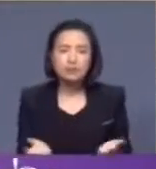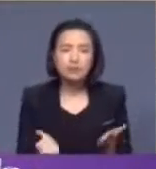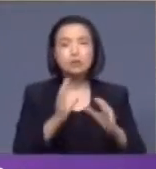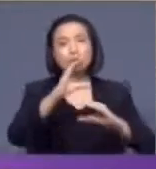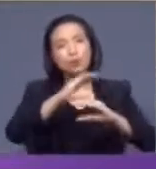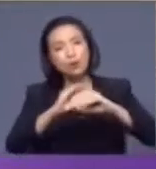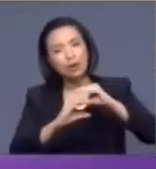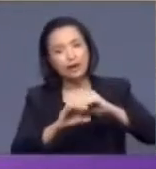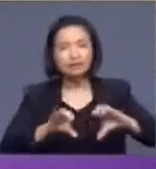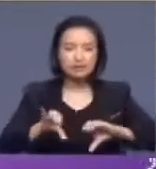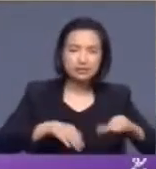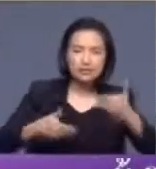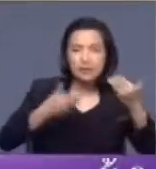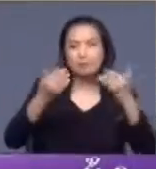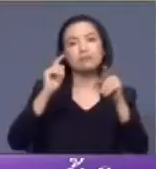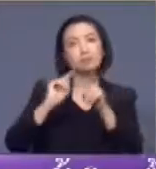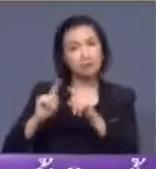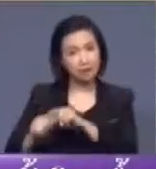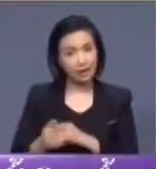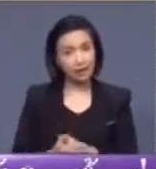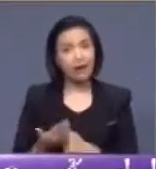รมและผลการดำเนินโครงการ